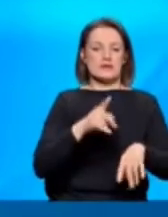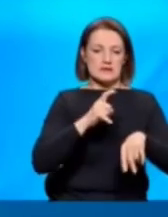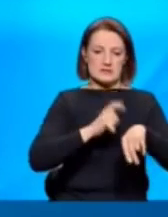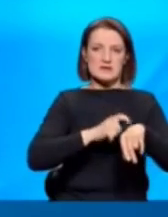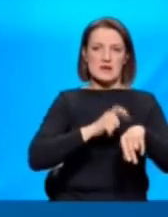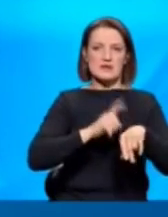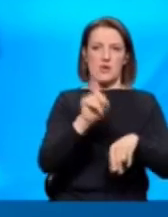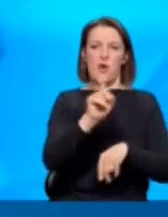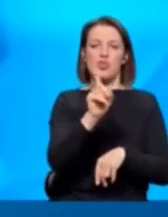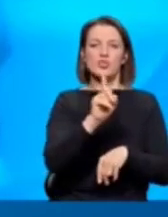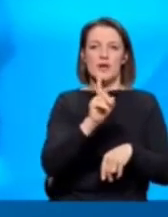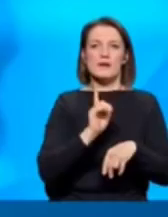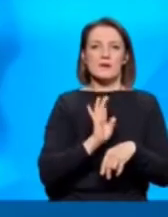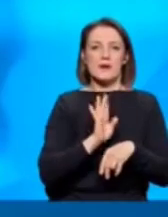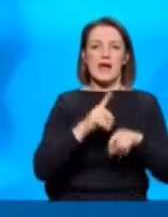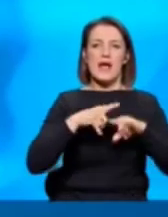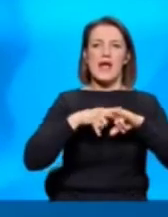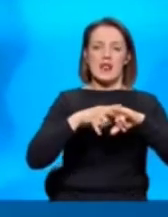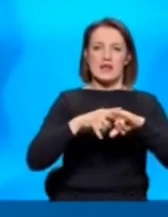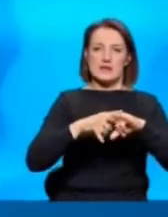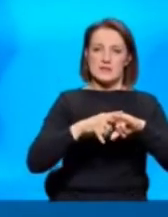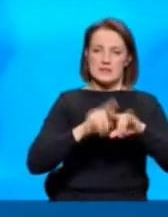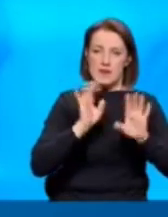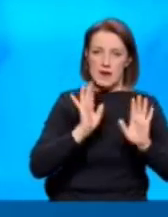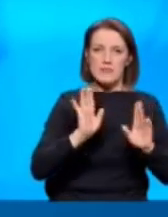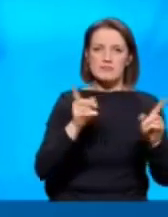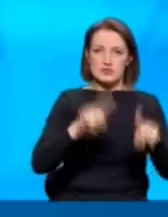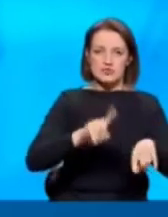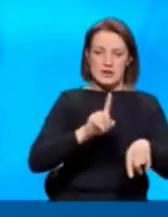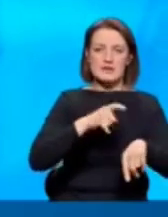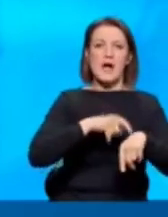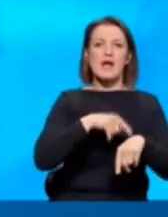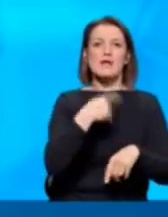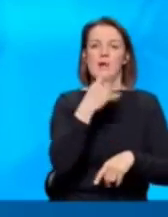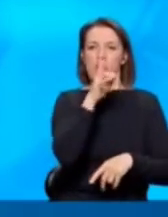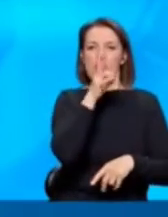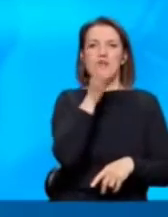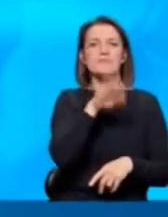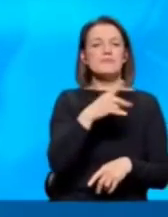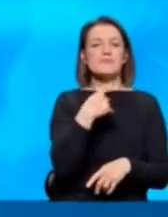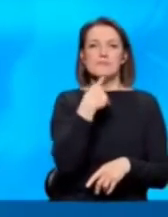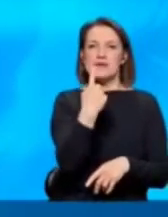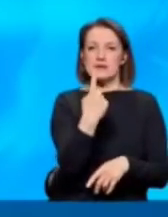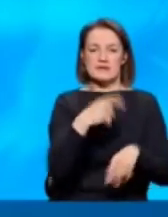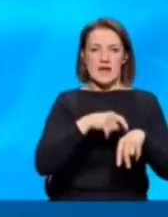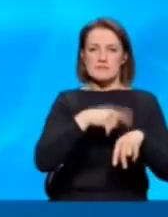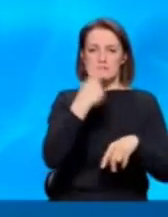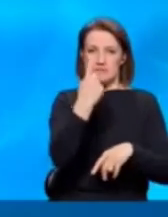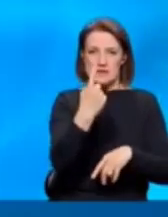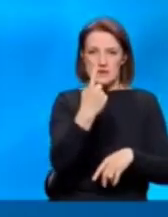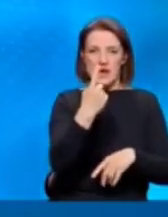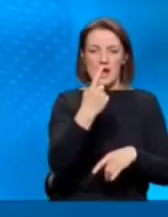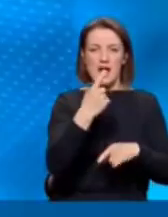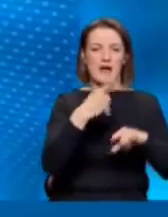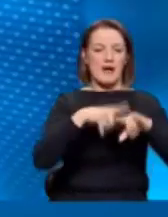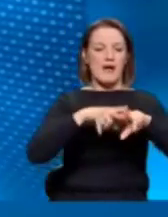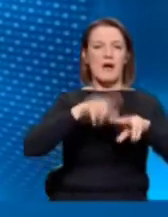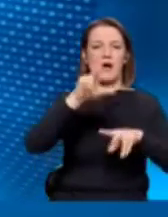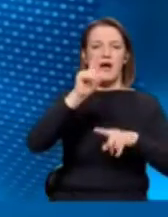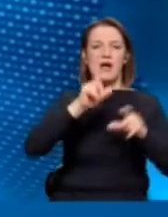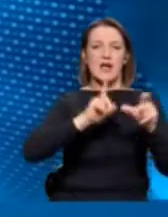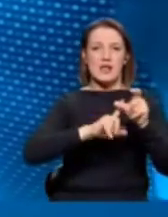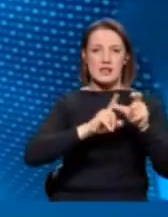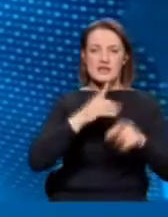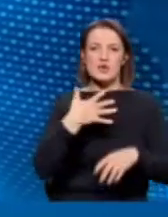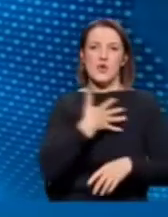saat onda böyle helalleşme oluşması sonrasında saati o saat 1'de 13'te Haliç Kongre Merkezi'nde Mehmet'in Erbakan'ın